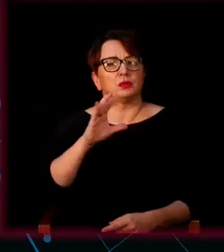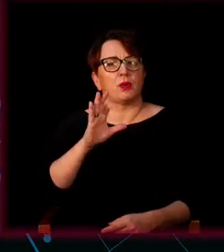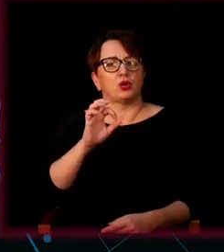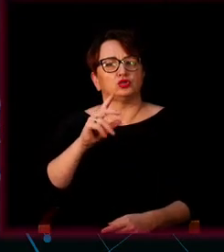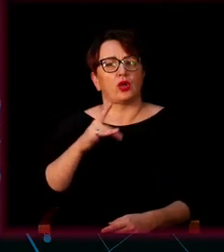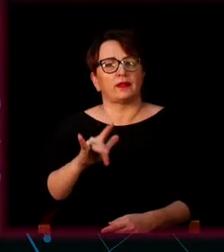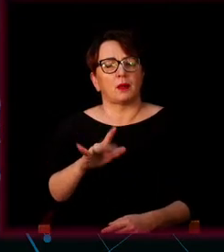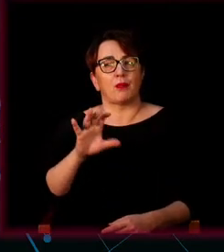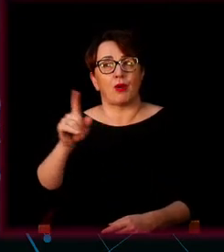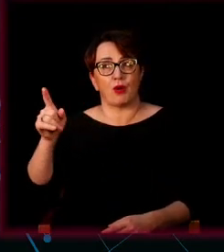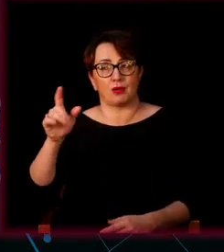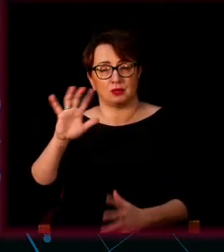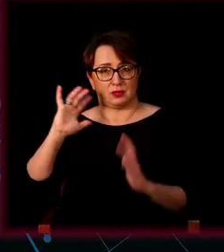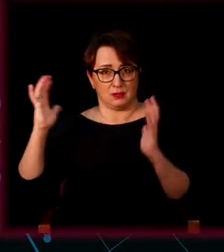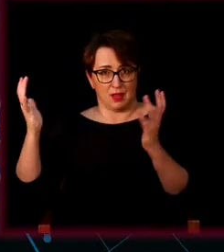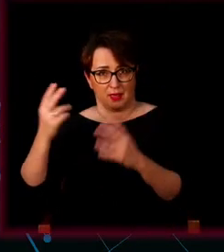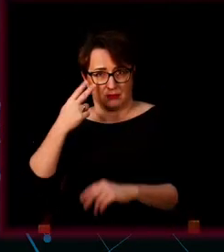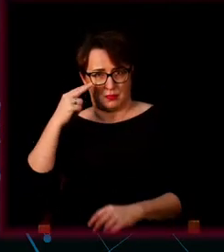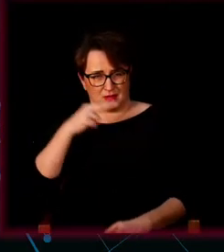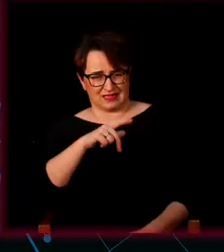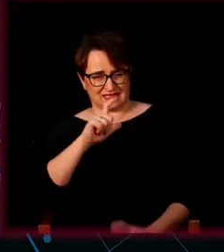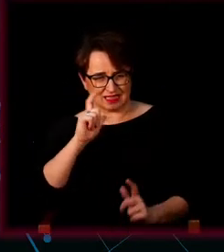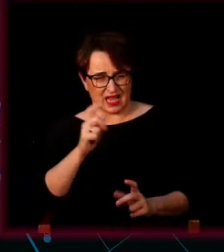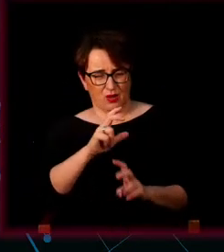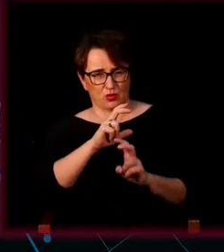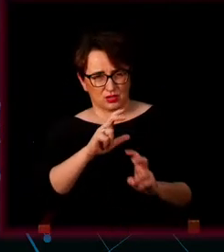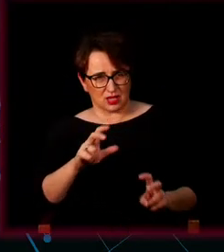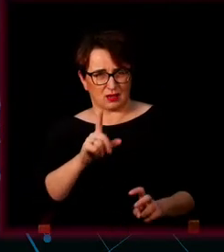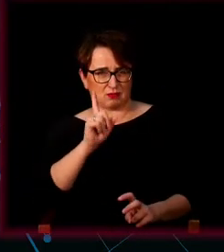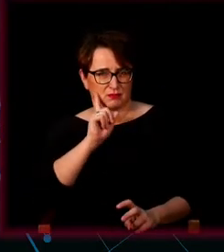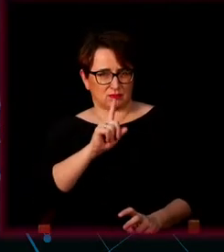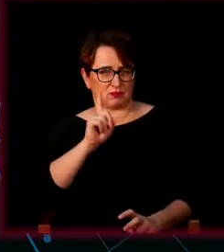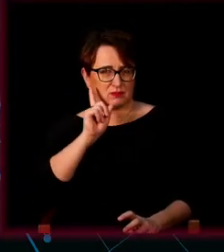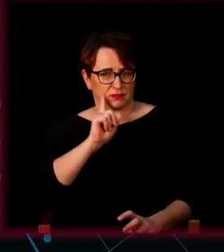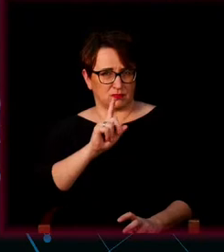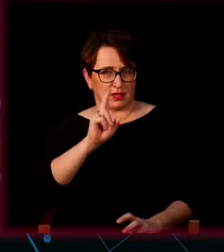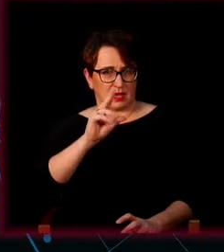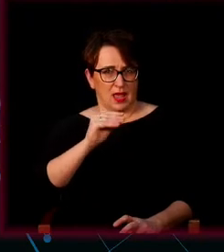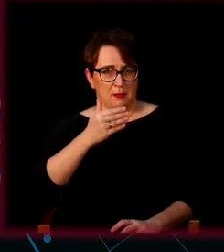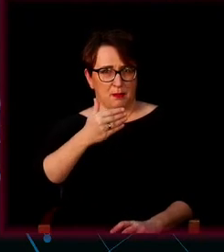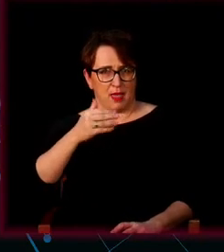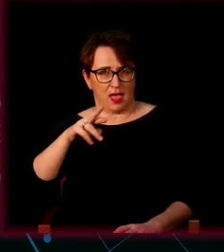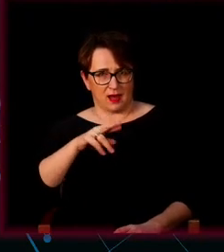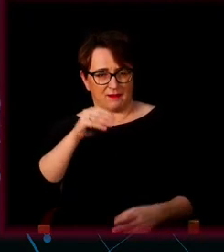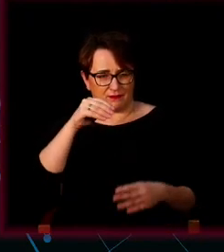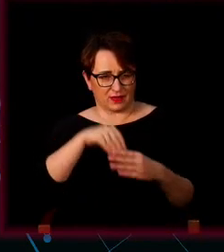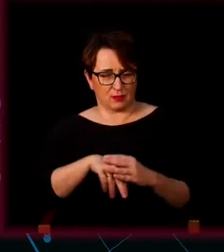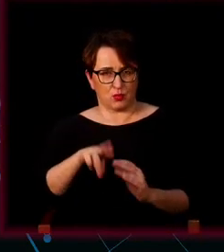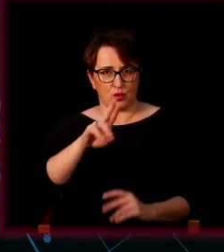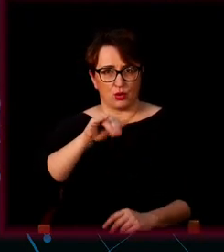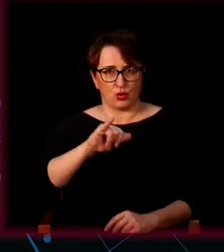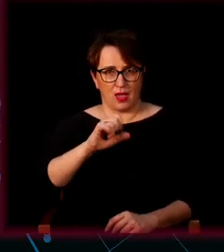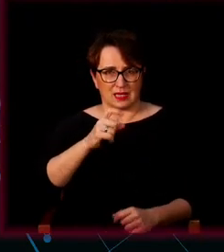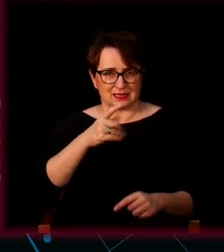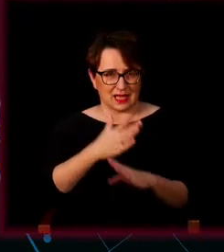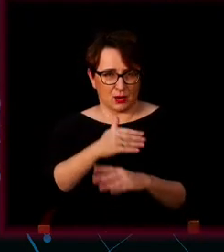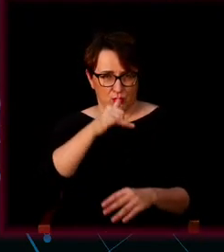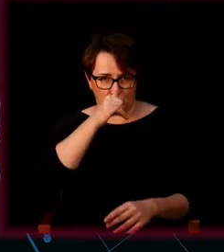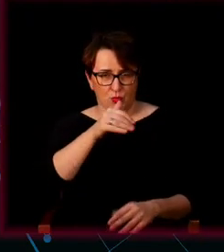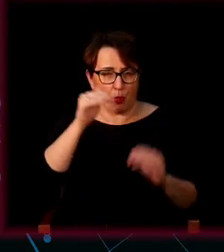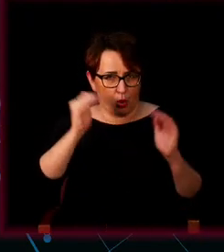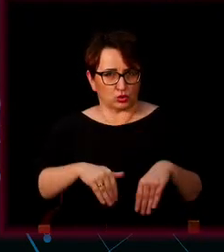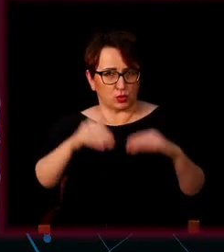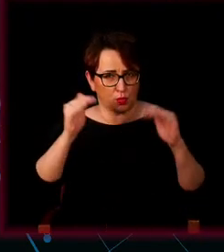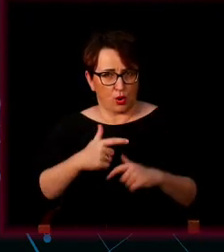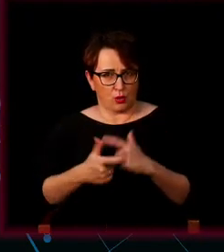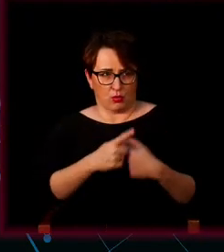widzenia mieszkańców tej planety ktoś, kto jest cały czas Kemmerze, czyli cały czas jest w rui, czyli cały czas posiada płeć i seksualność,